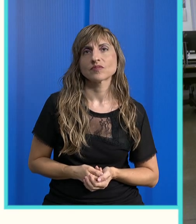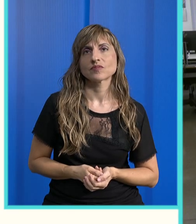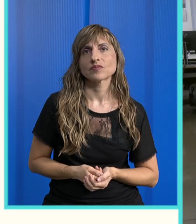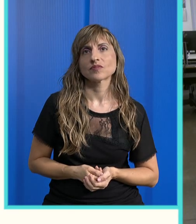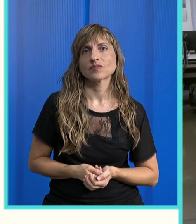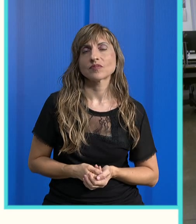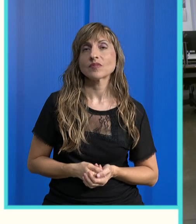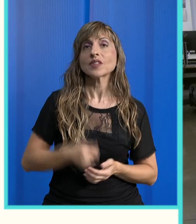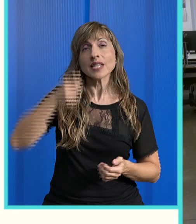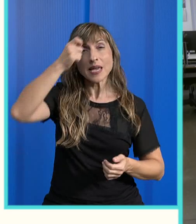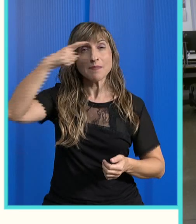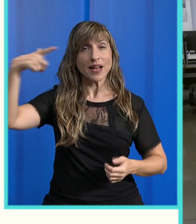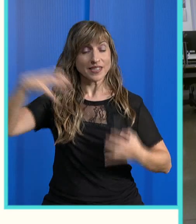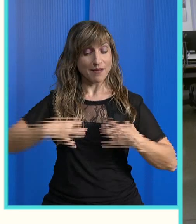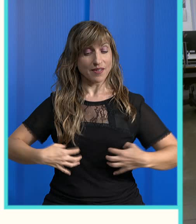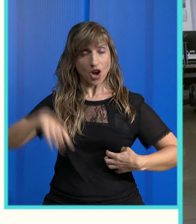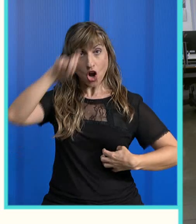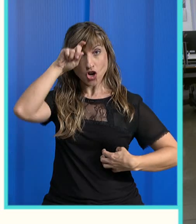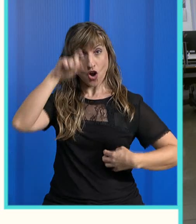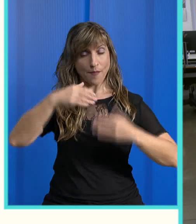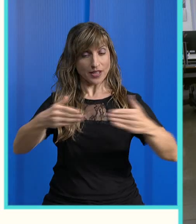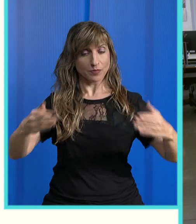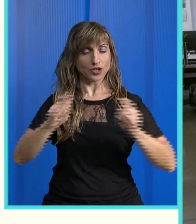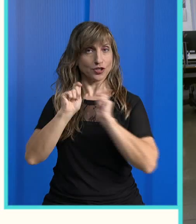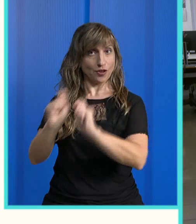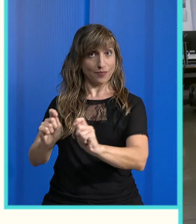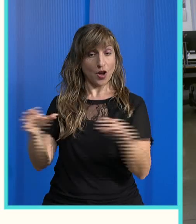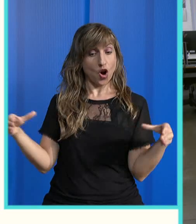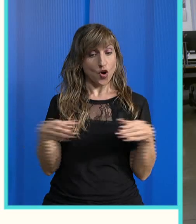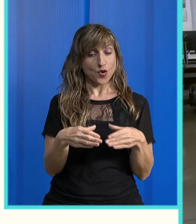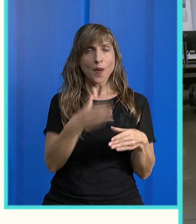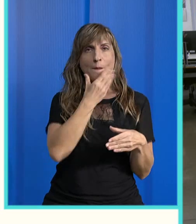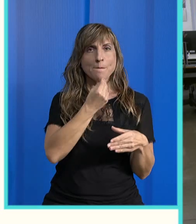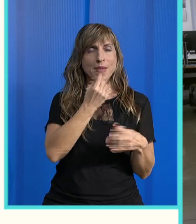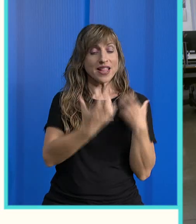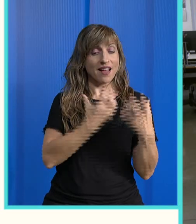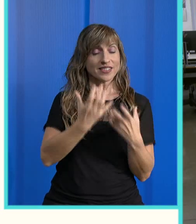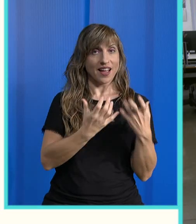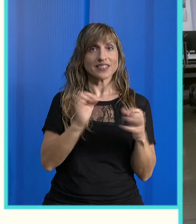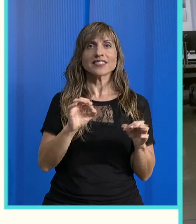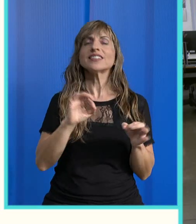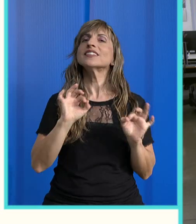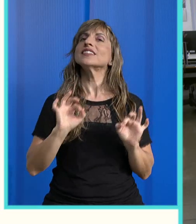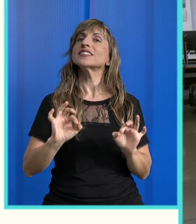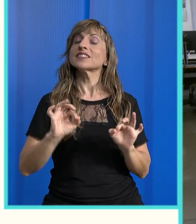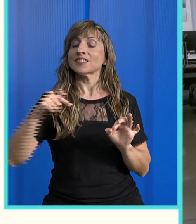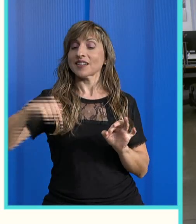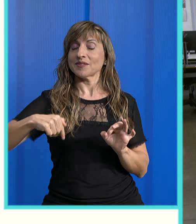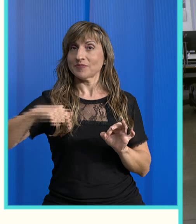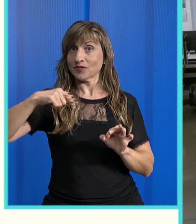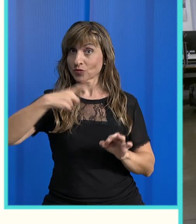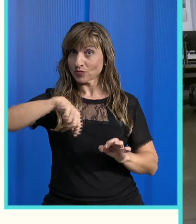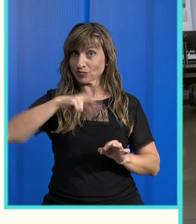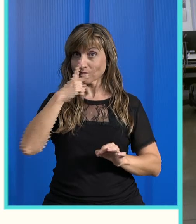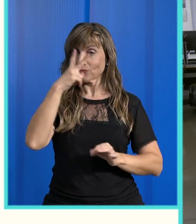Imaginant Badalona és el nom de la nova exposició col·lectiva del grup de Belles Arts que s'inclou en el marc del Manifesta XV. Nosaltres hem anat a veure-la.